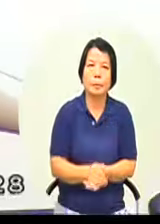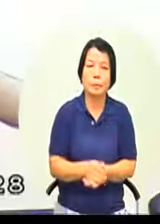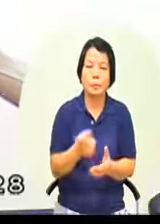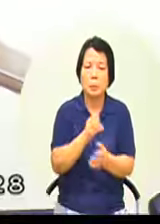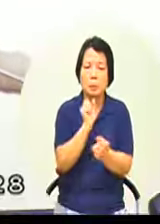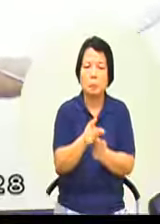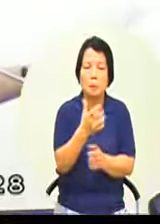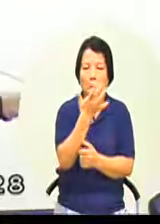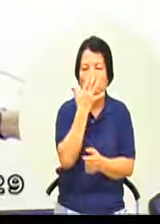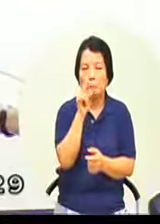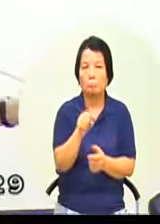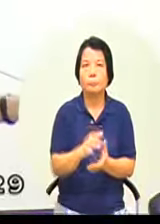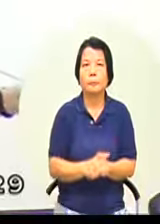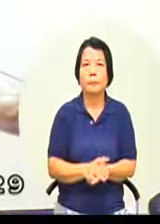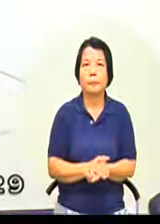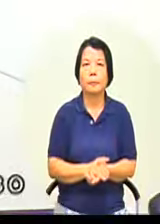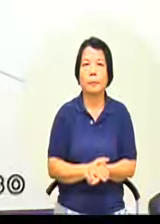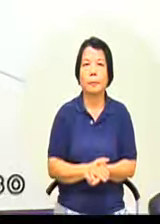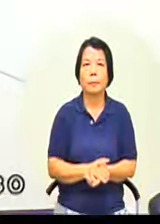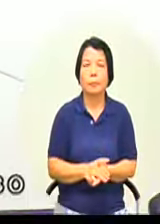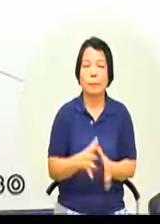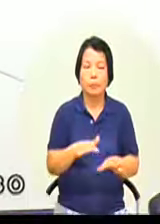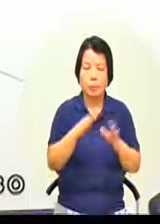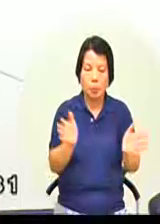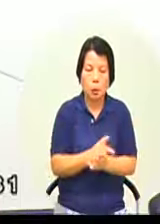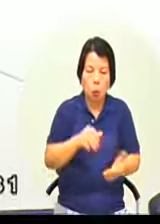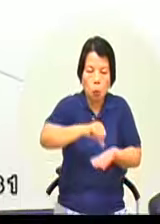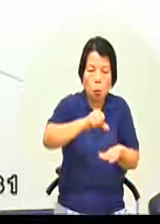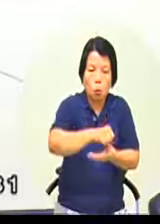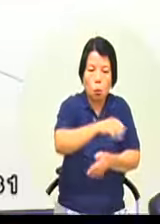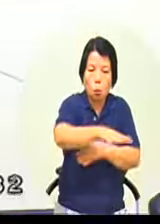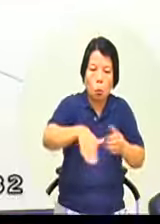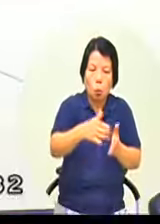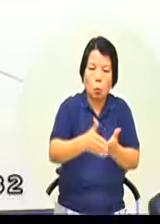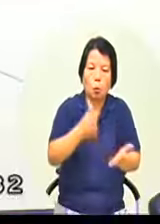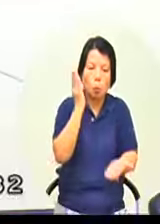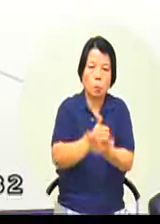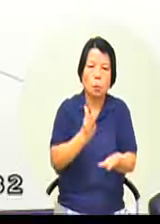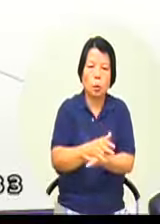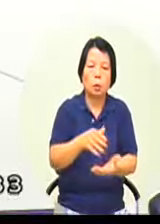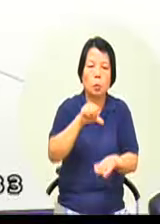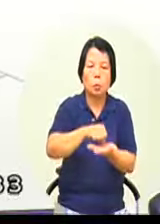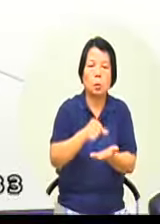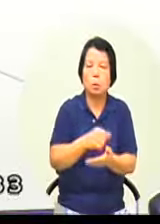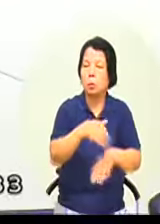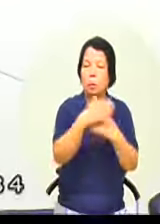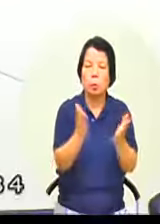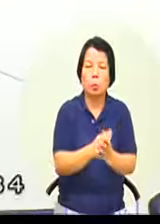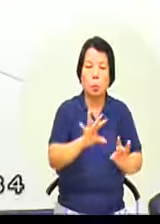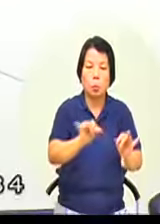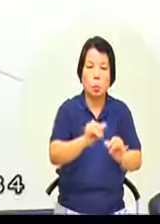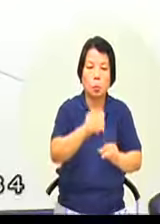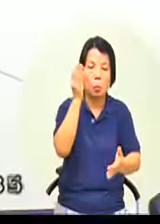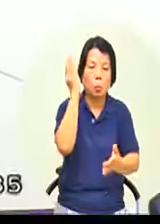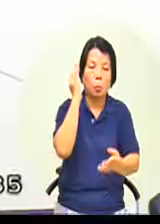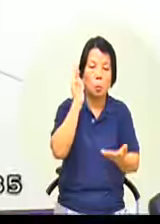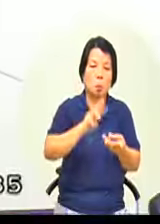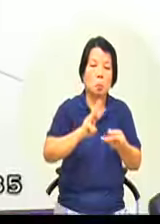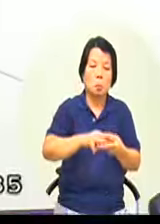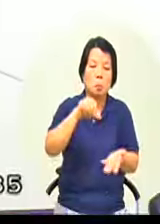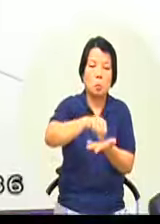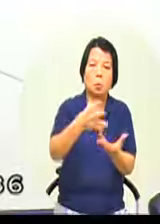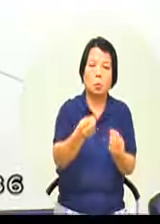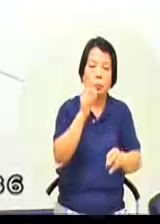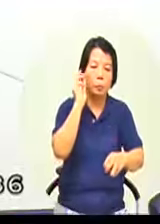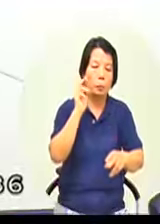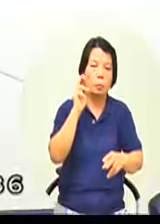较种的那个面积比较大了，它可能就是停起来就没有办法耕种。好，那这样子的话，是不是又衍